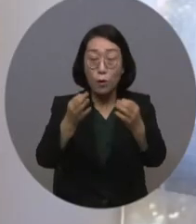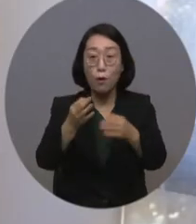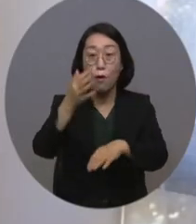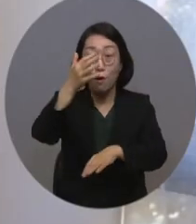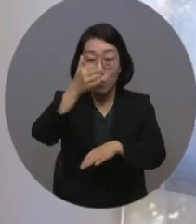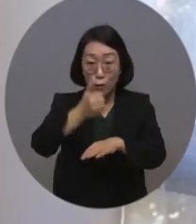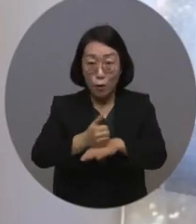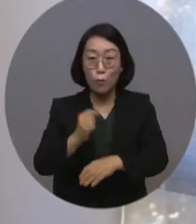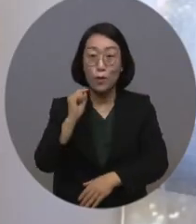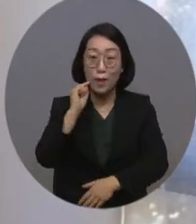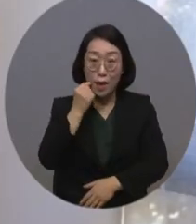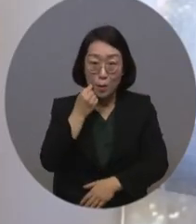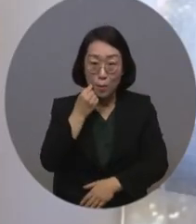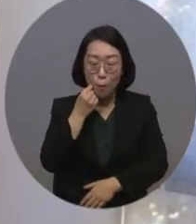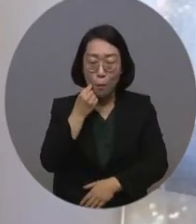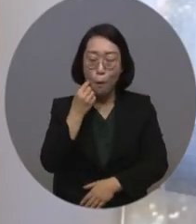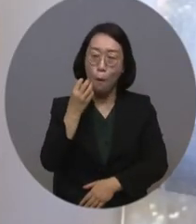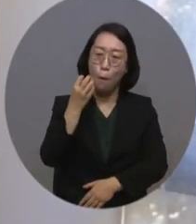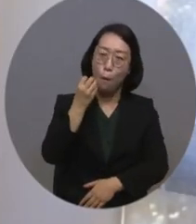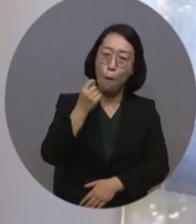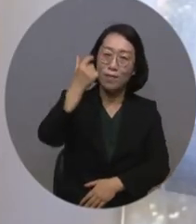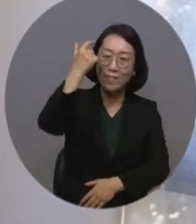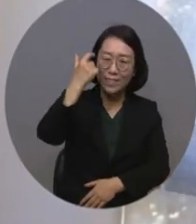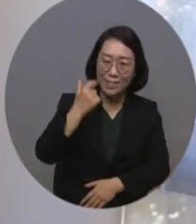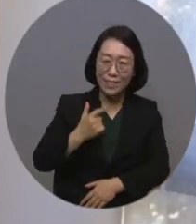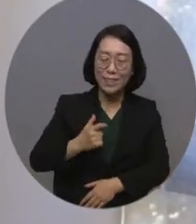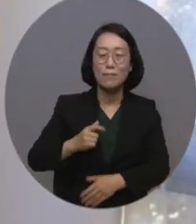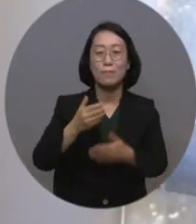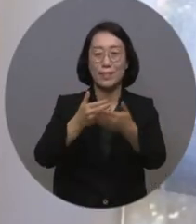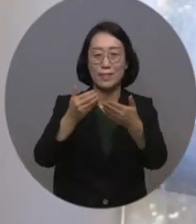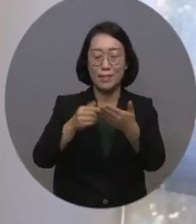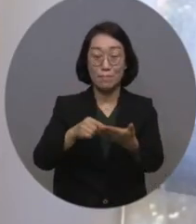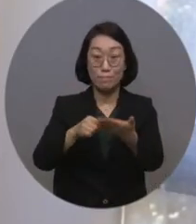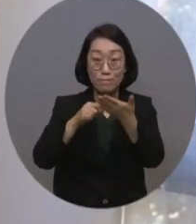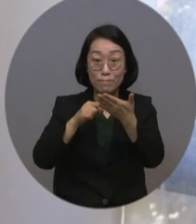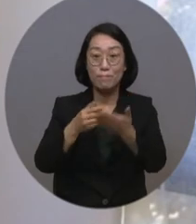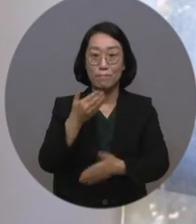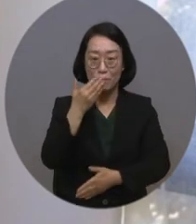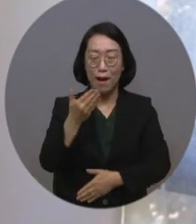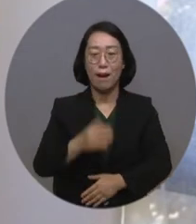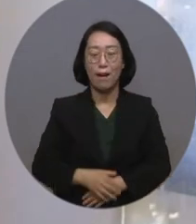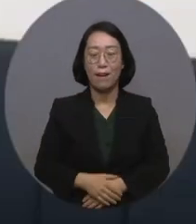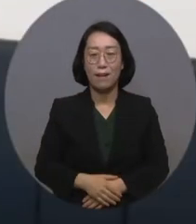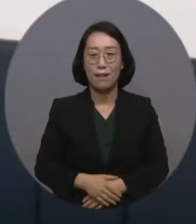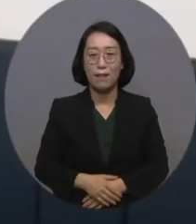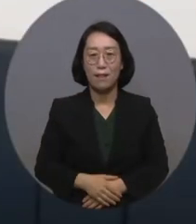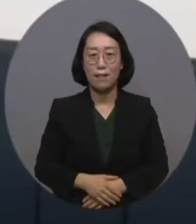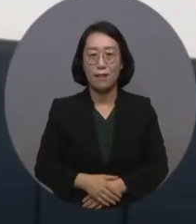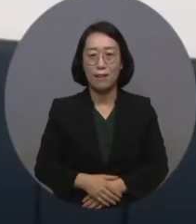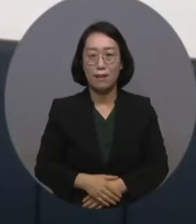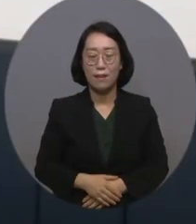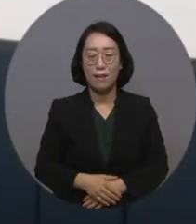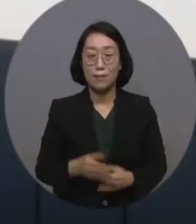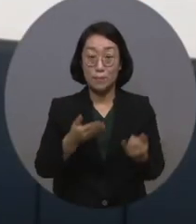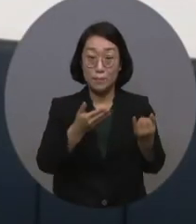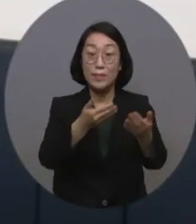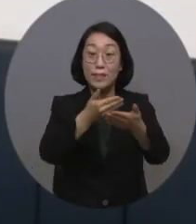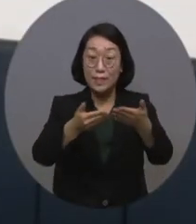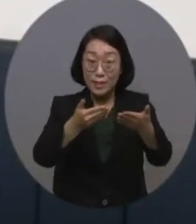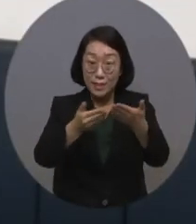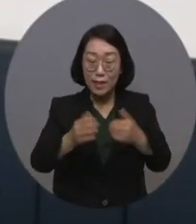작품은 아름답고 오묘한 자연의 자태를 연출해 신비로움을 더해줍니다. 권 작가의